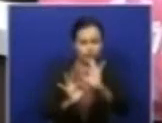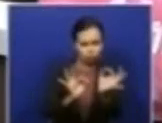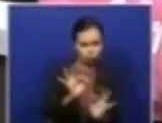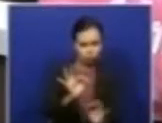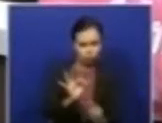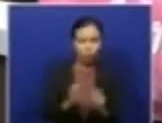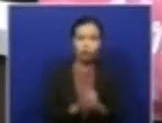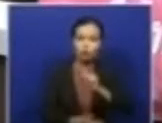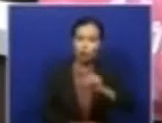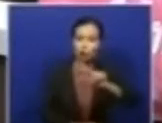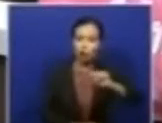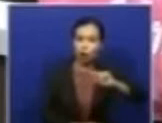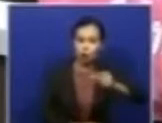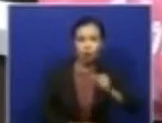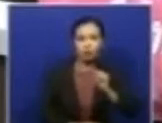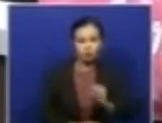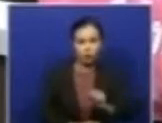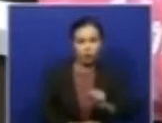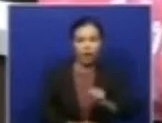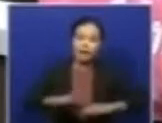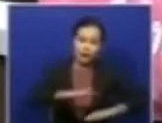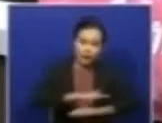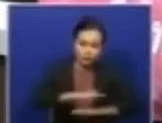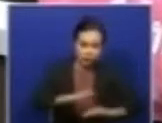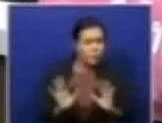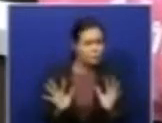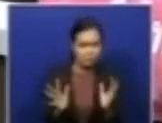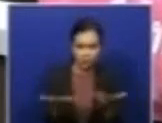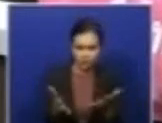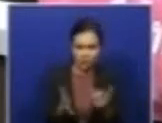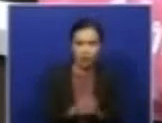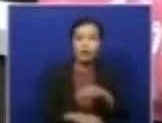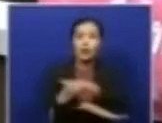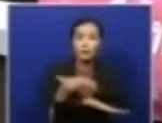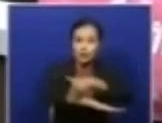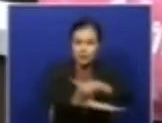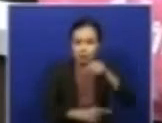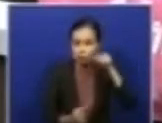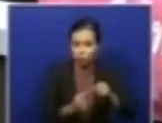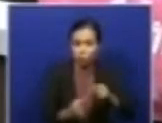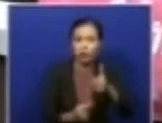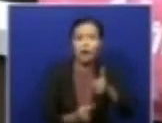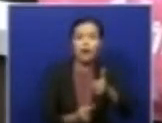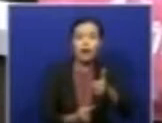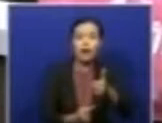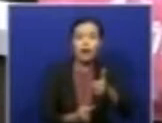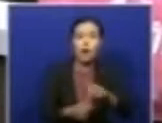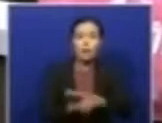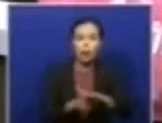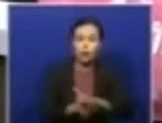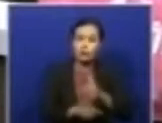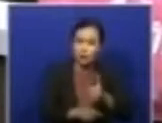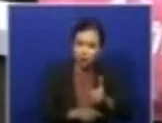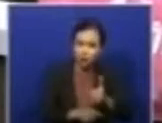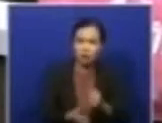จเงินแผ่นดินไม่สามารถหาหลักฐานการสอบบัญชีที่เหมาะสมอย่างพอเพียง